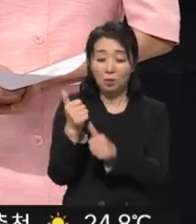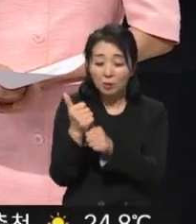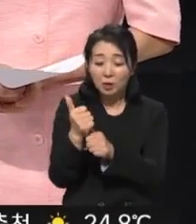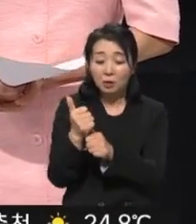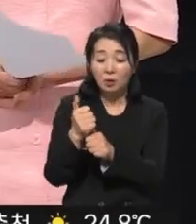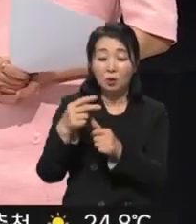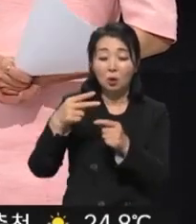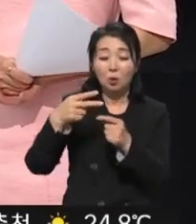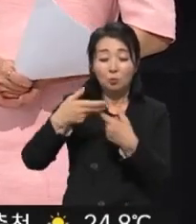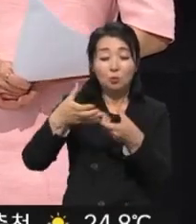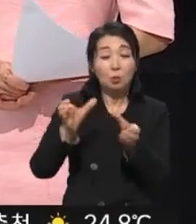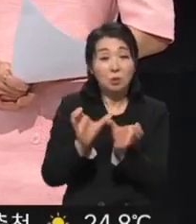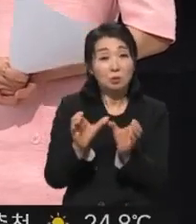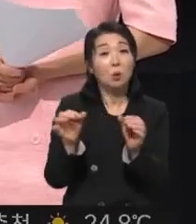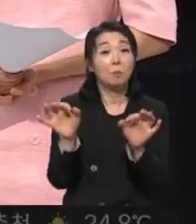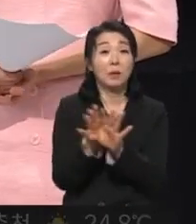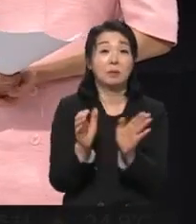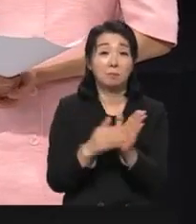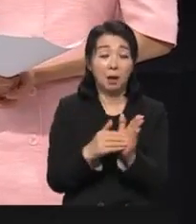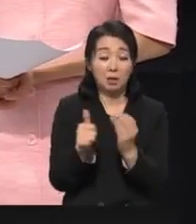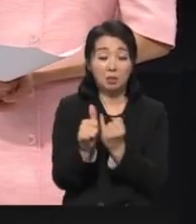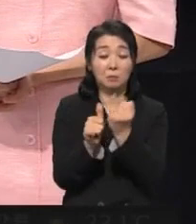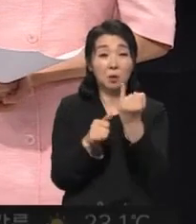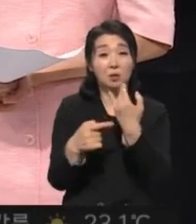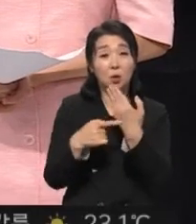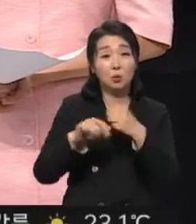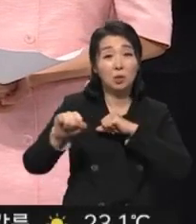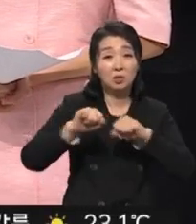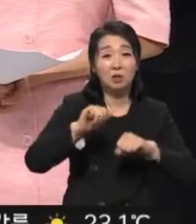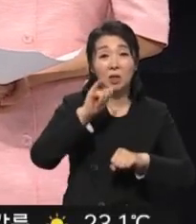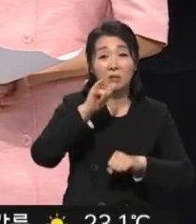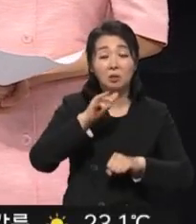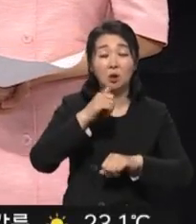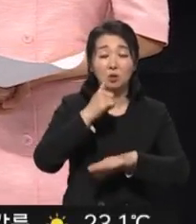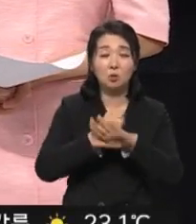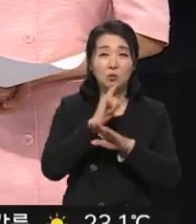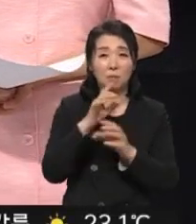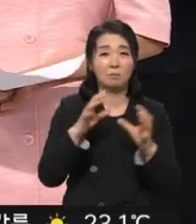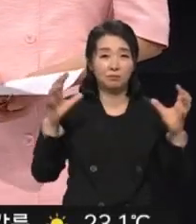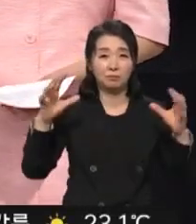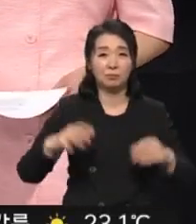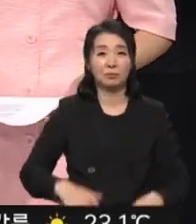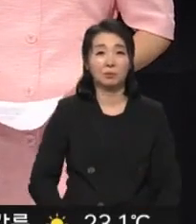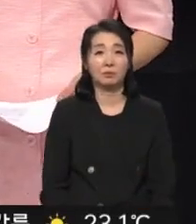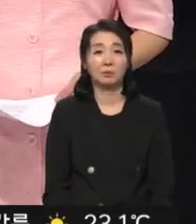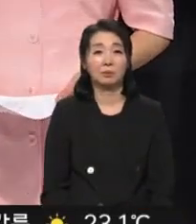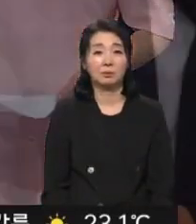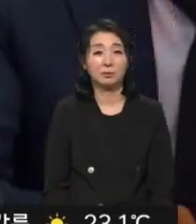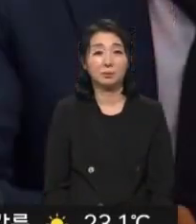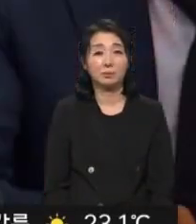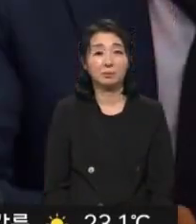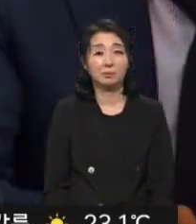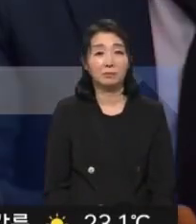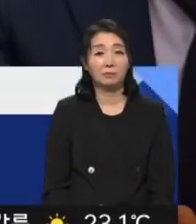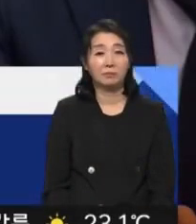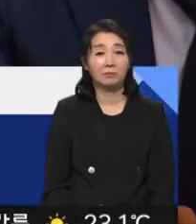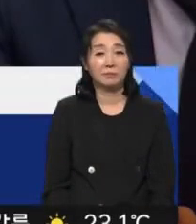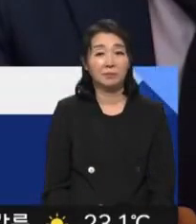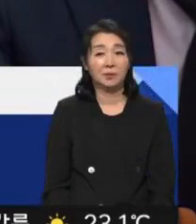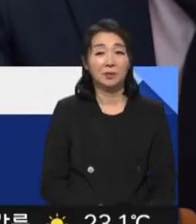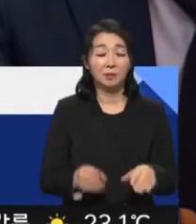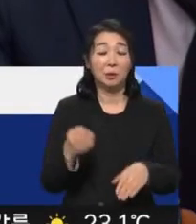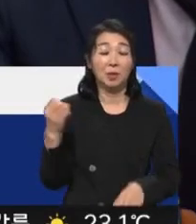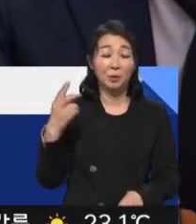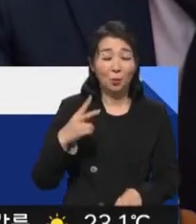폐지했는데요. 이렇다 보니 김 여사의 행보가 겉으로 드러날수록 여러 논란이기도 했습니다. 이번에도 여지없이 또